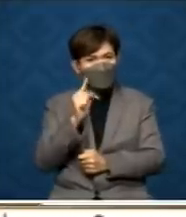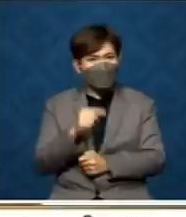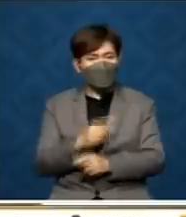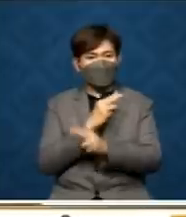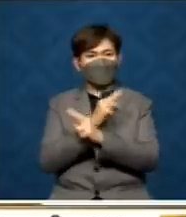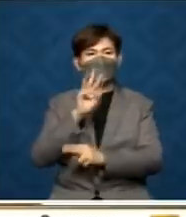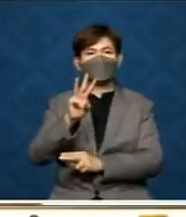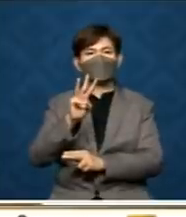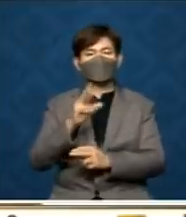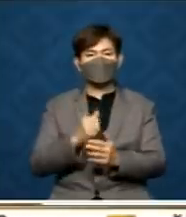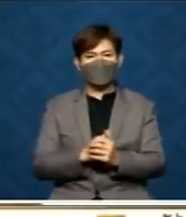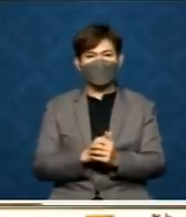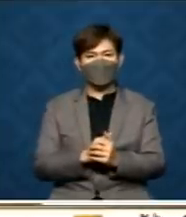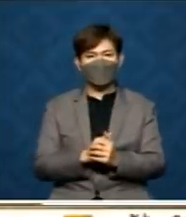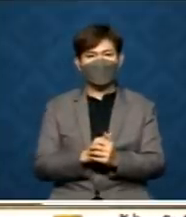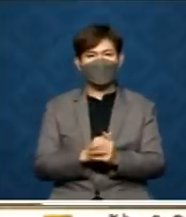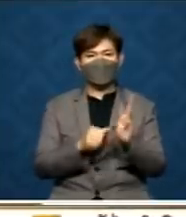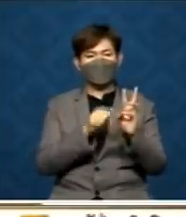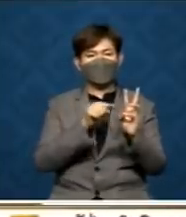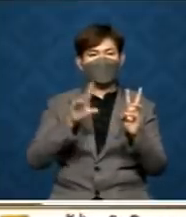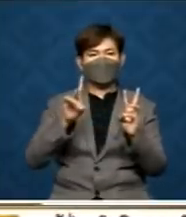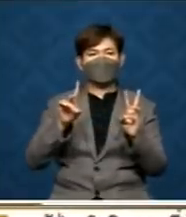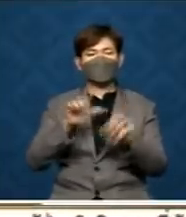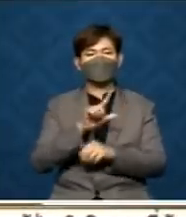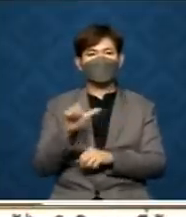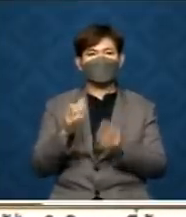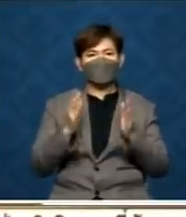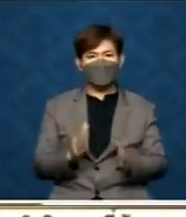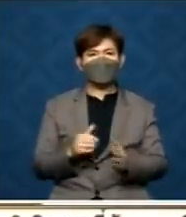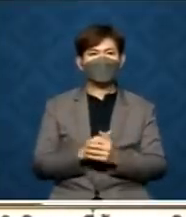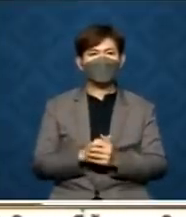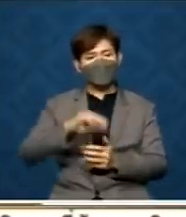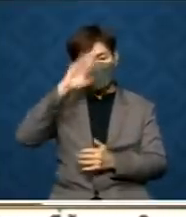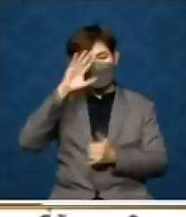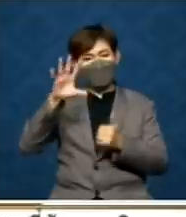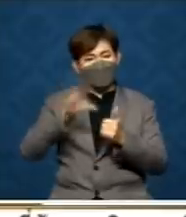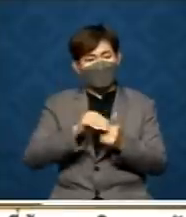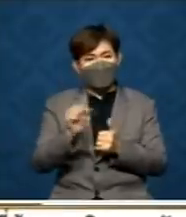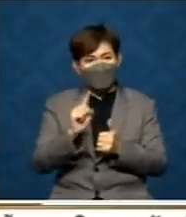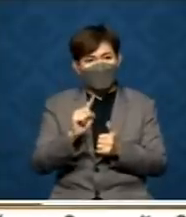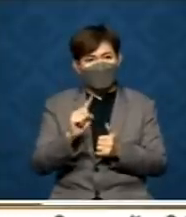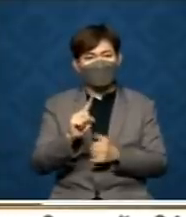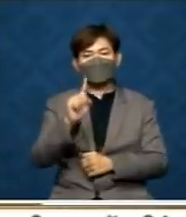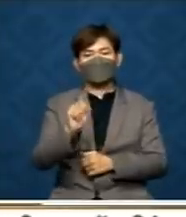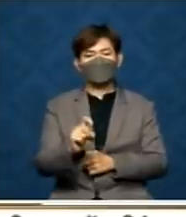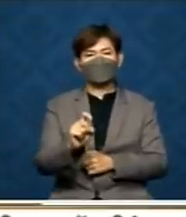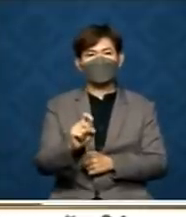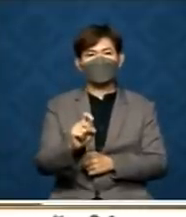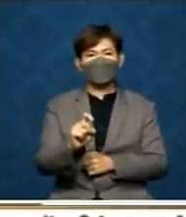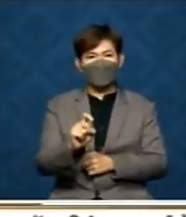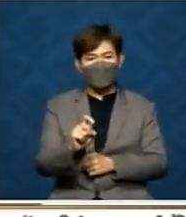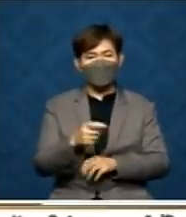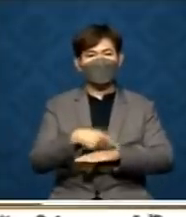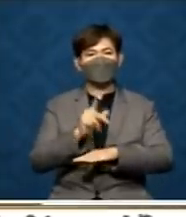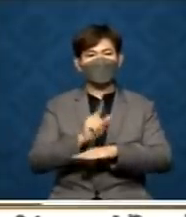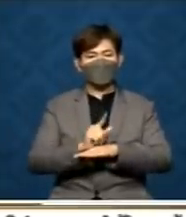คูณและก็ 6 7ล้านเพราะป่วยแล้วก็ไม่ธรรมดาครับทุกอันต่อมาก็คือตายจะ